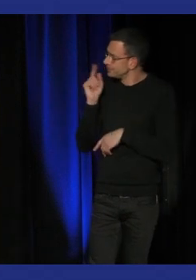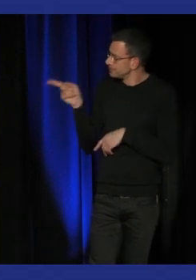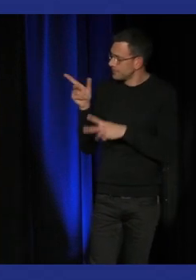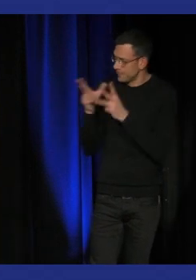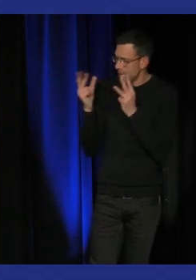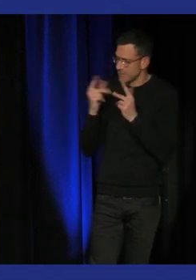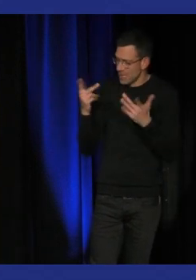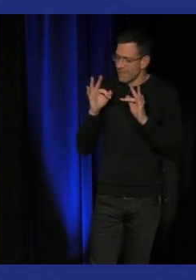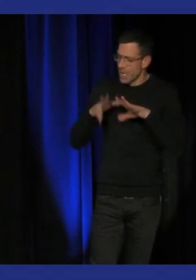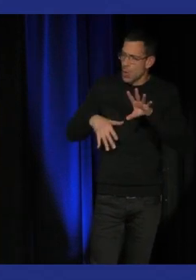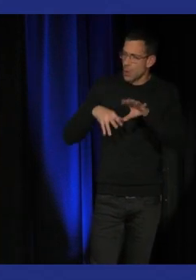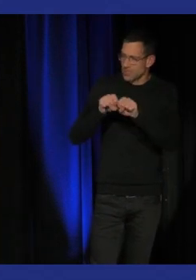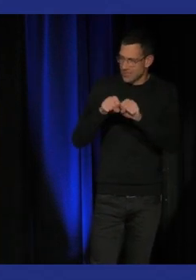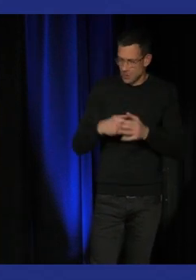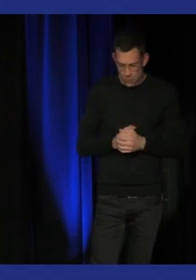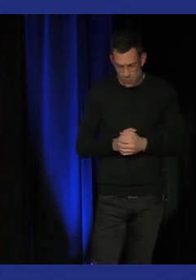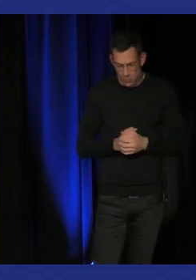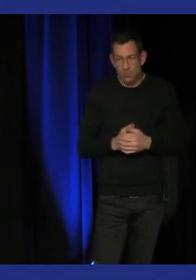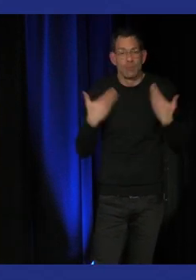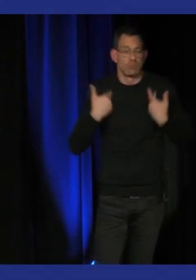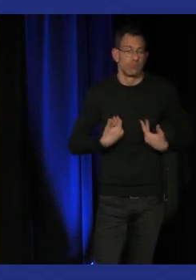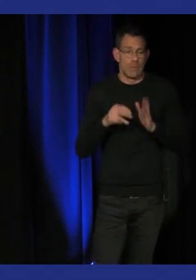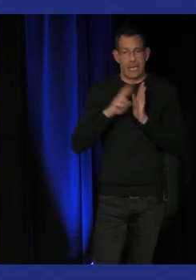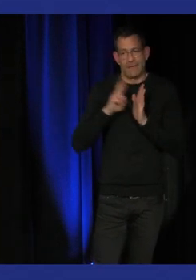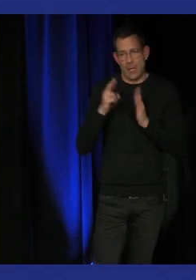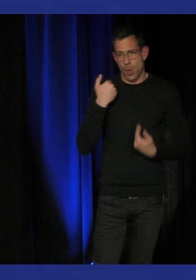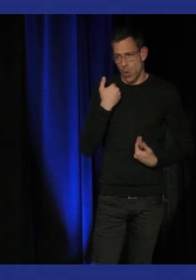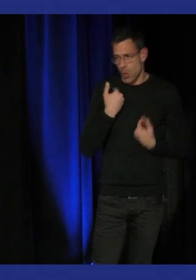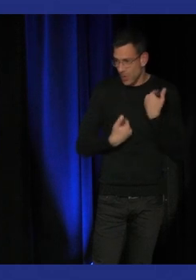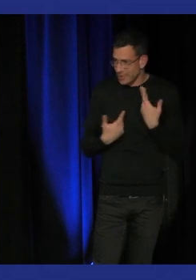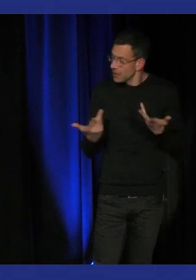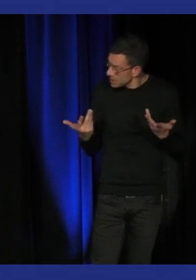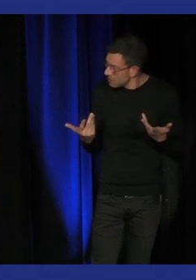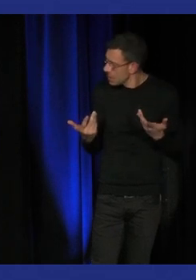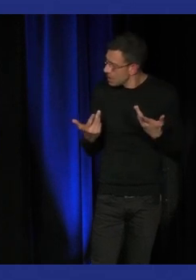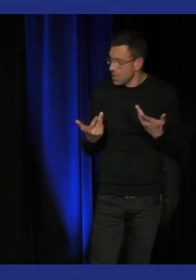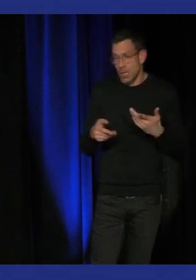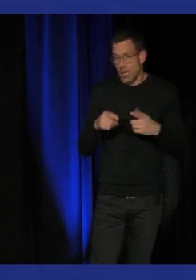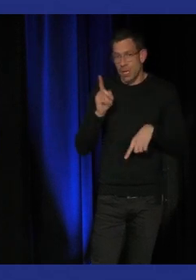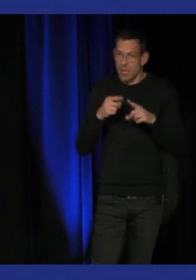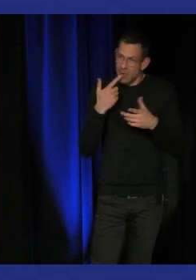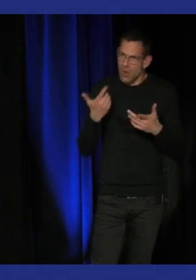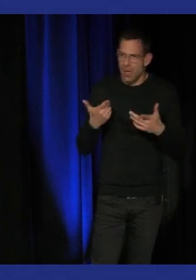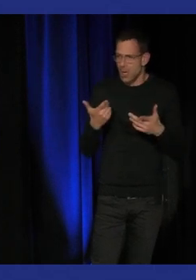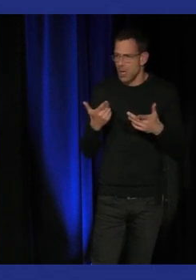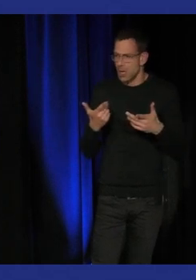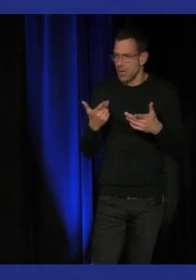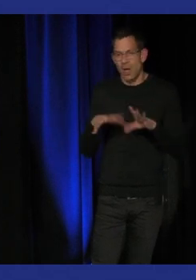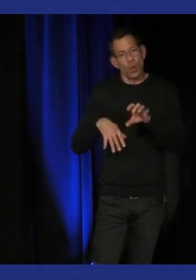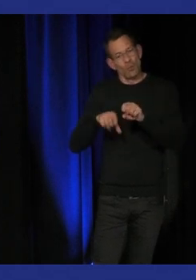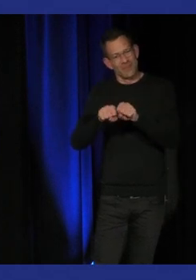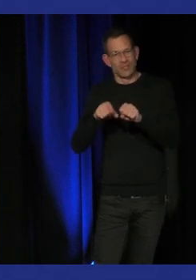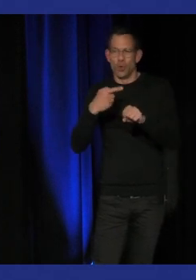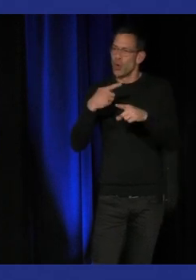la compensation, et moi qui suis en référent handicap, des fois aussi la compensation, plus que la compensation, on a l'impression qu'on met du